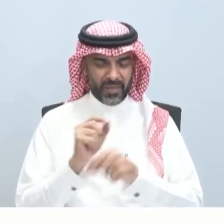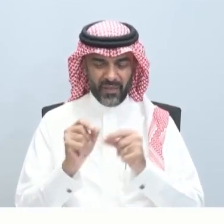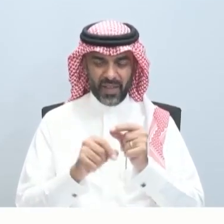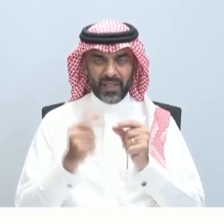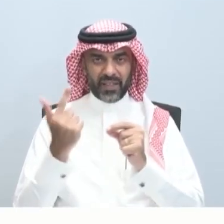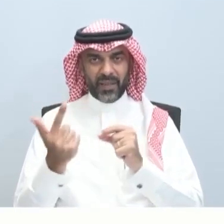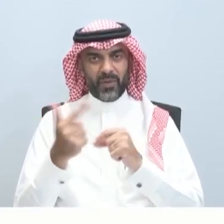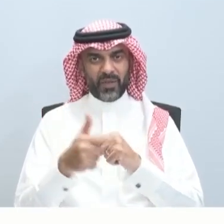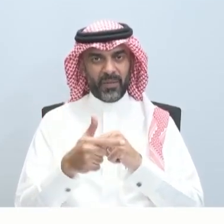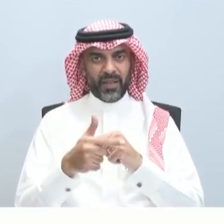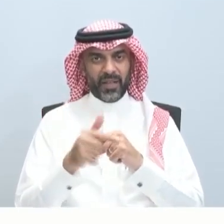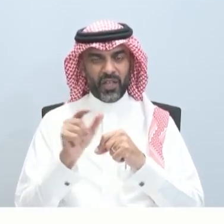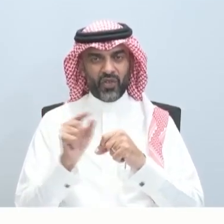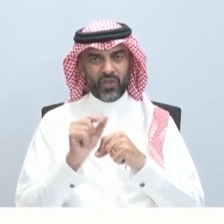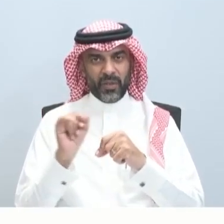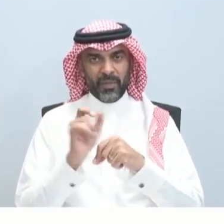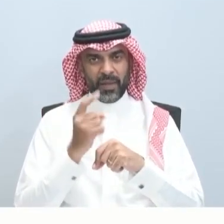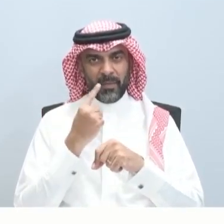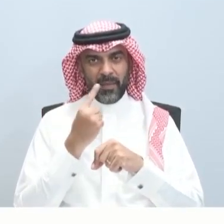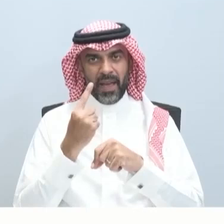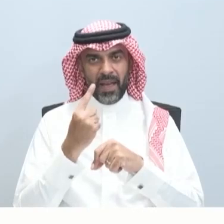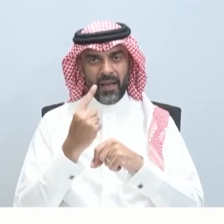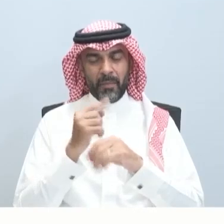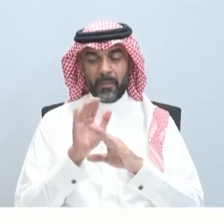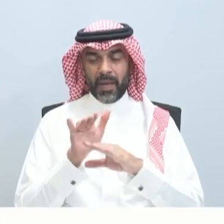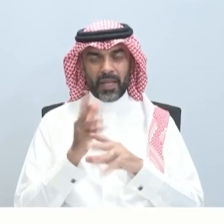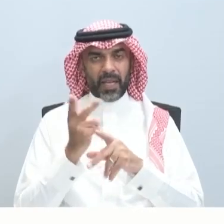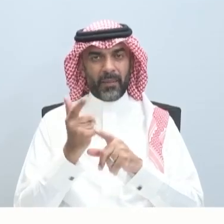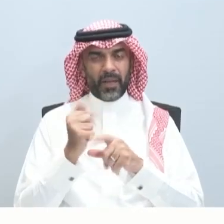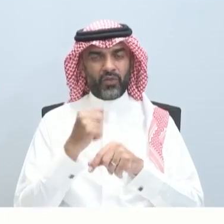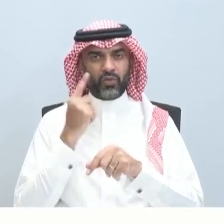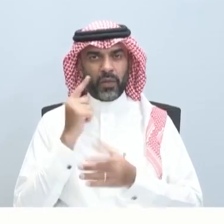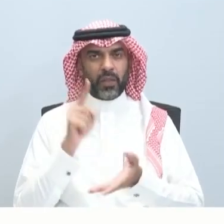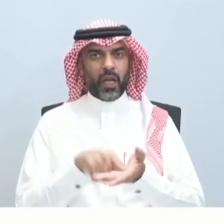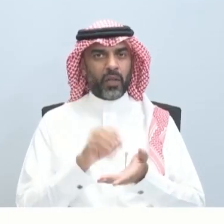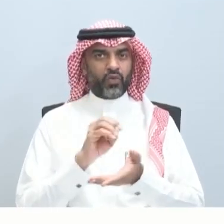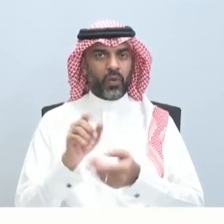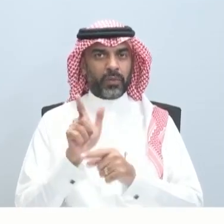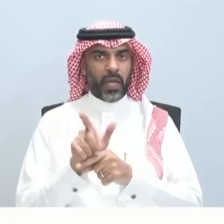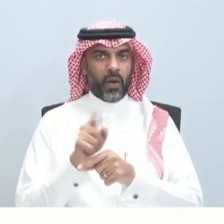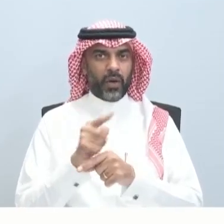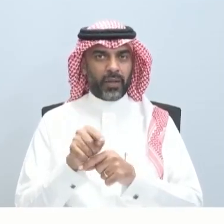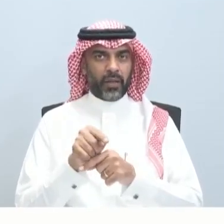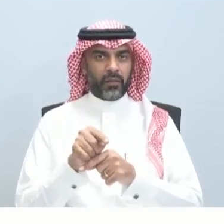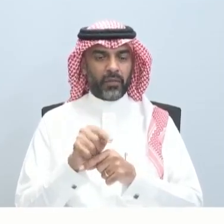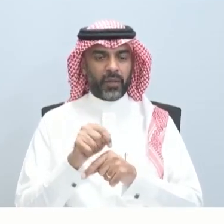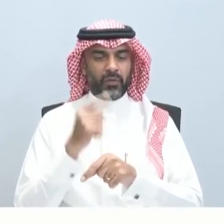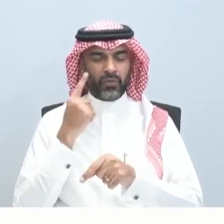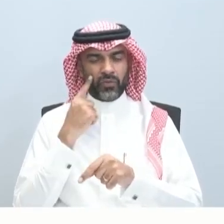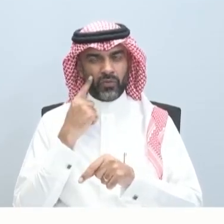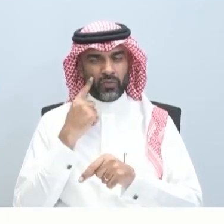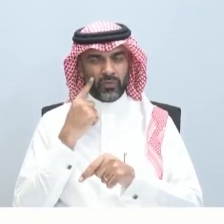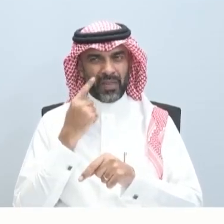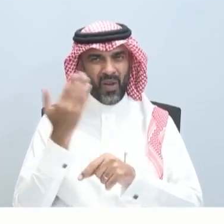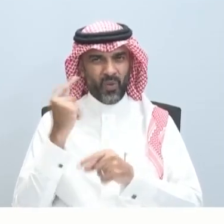وسبعه وسبعون جزءا من مئه تبقى علينا ان نتحقق من صحه اجابتنا ما رايكم الان ان نستعمل التقدير